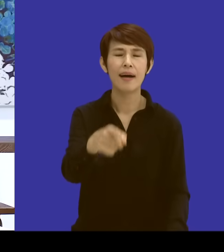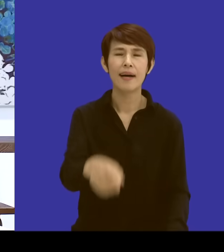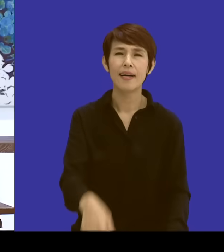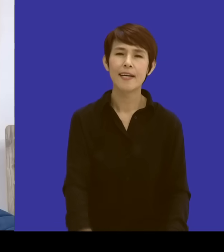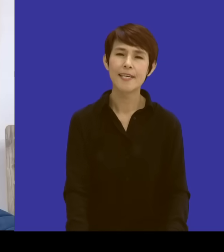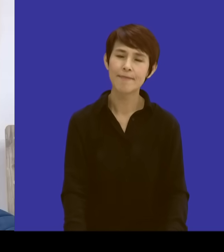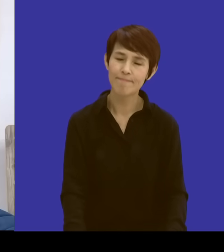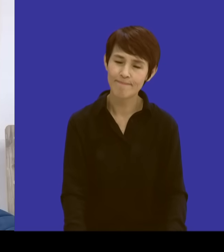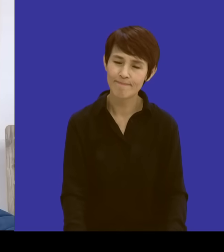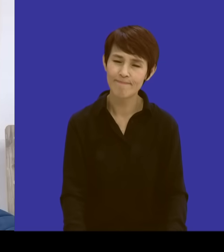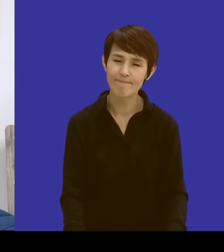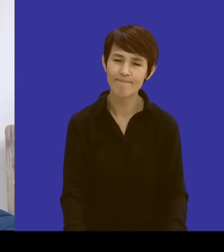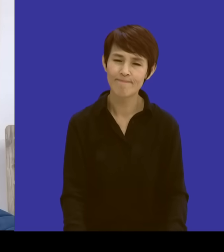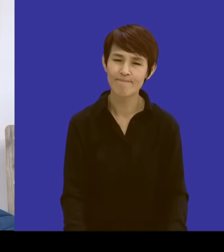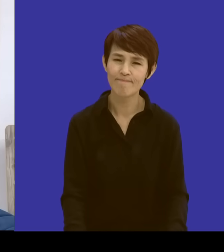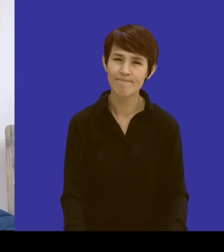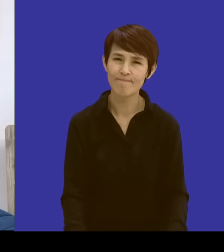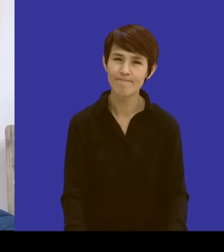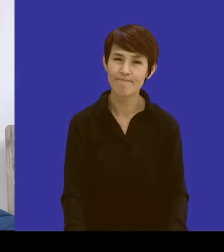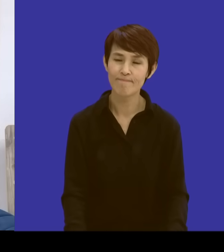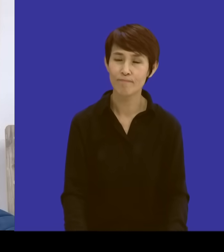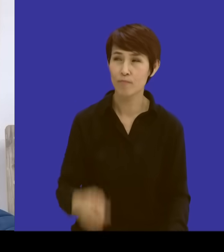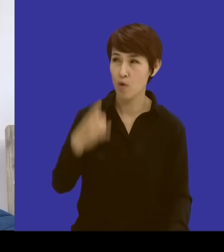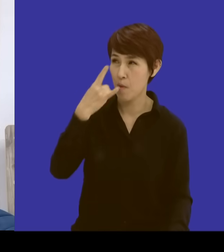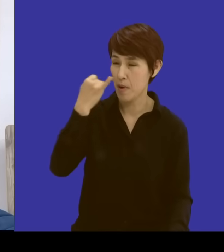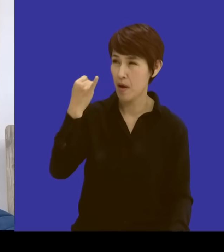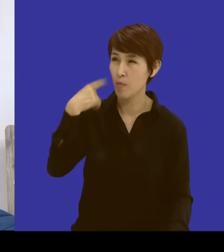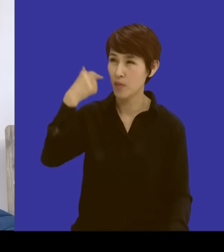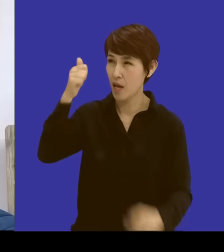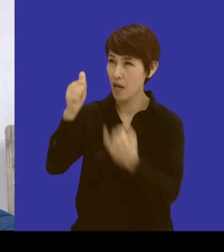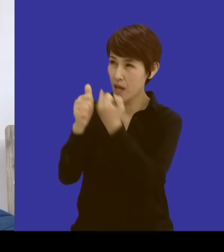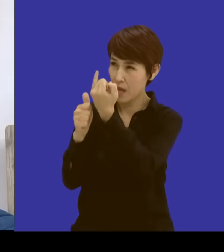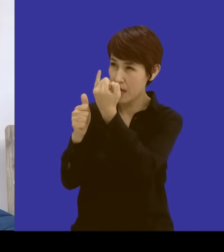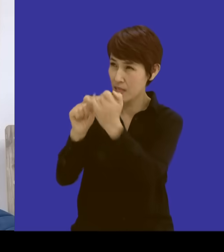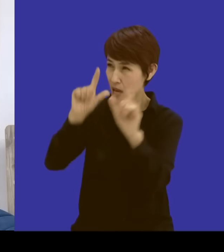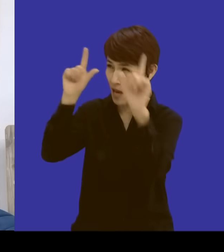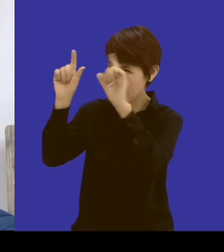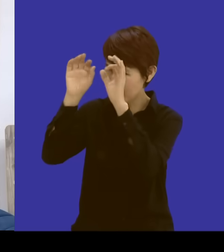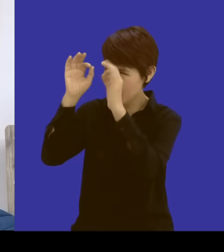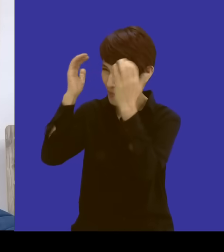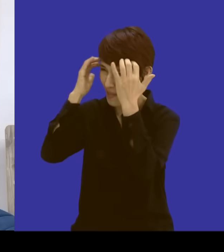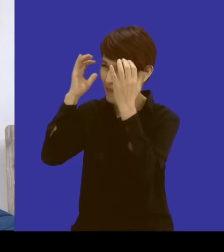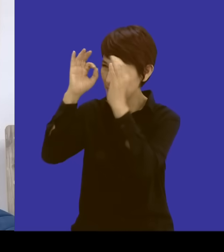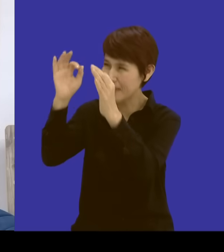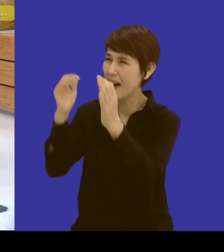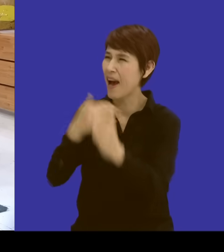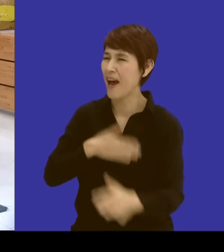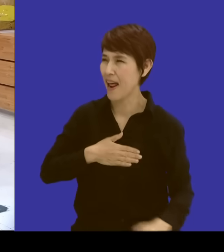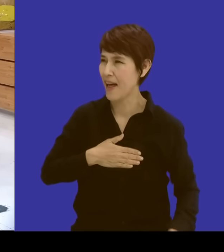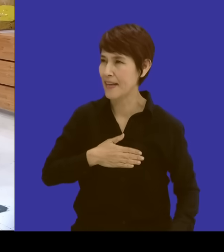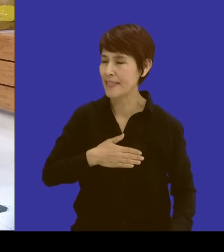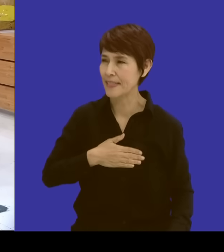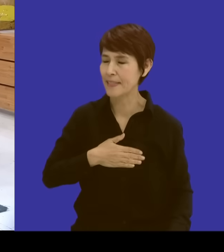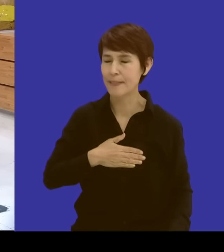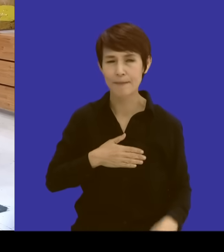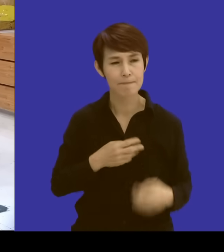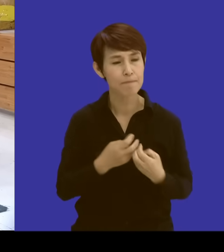그래서 이제 저도 어머니의 삶을 받고 그랬기 때문에 이제